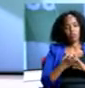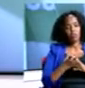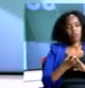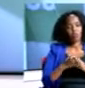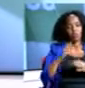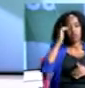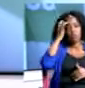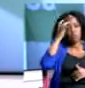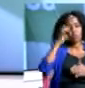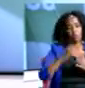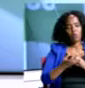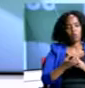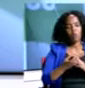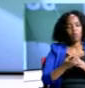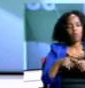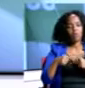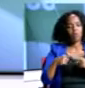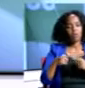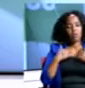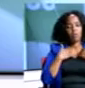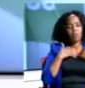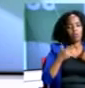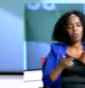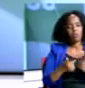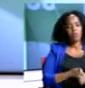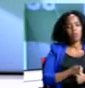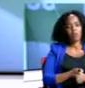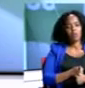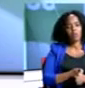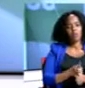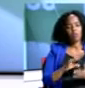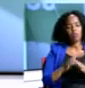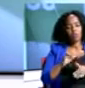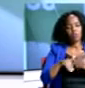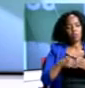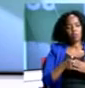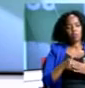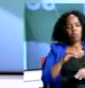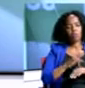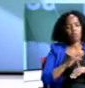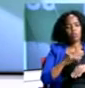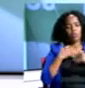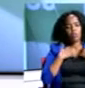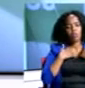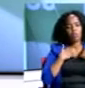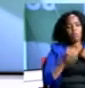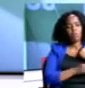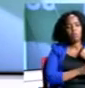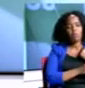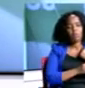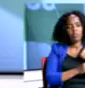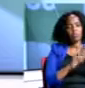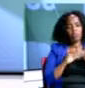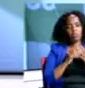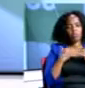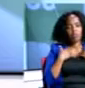monni ta yakum kan ibsa motumman demaychu kana fan dawin sisakan ennu yutana yotu tuqanjirat biyotan kamiyam makujeta